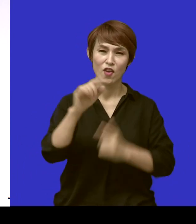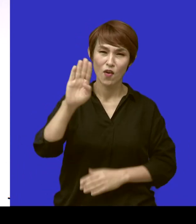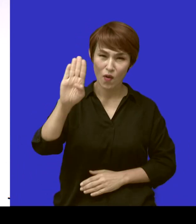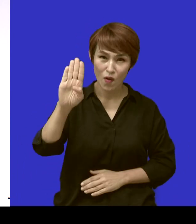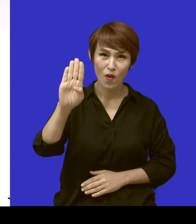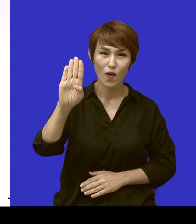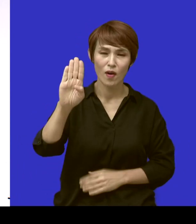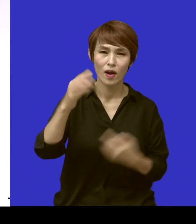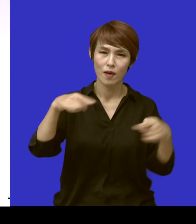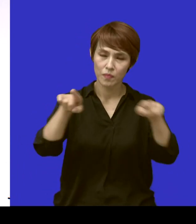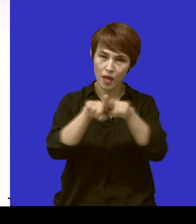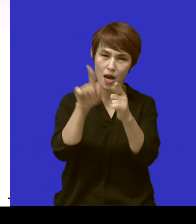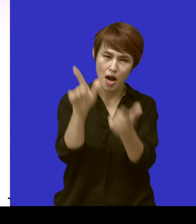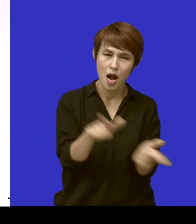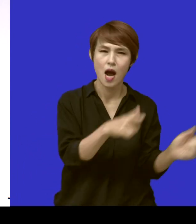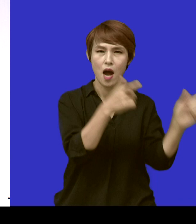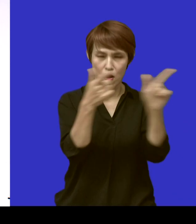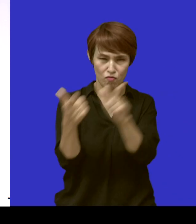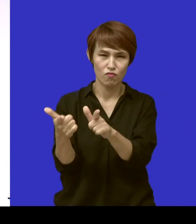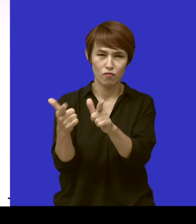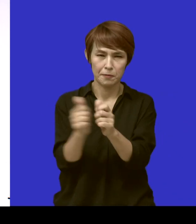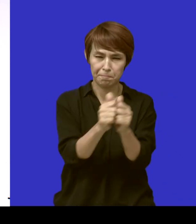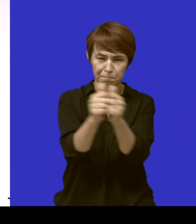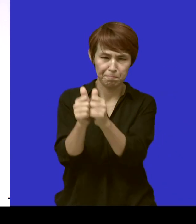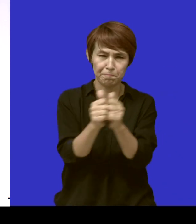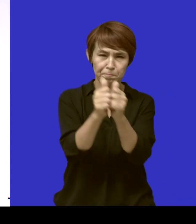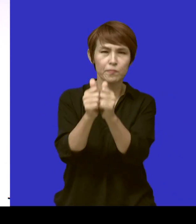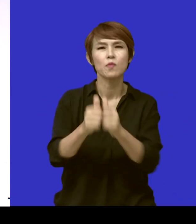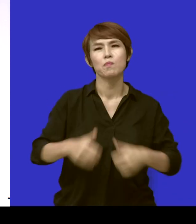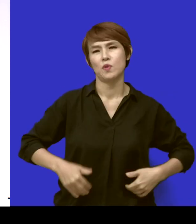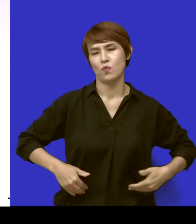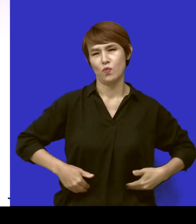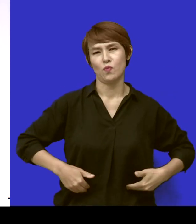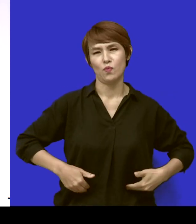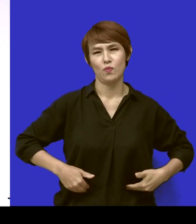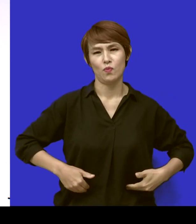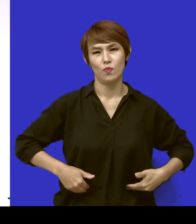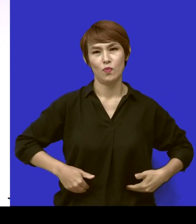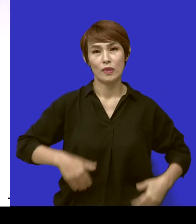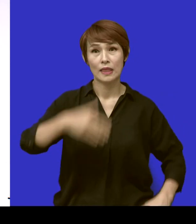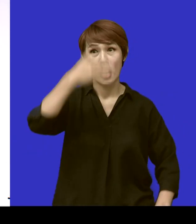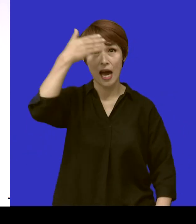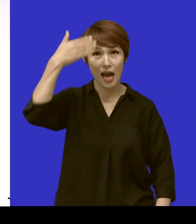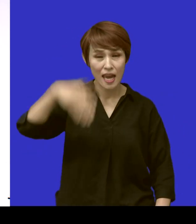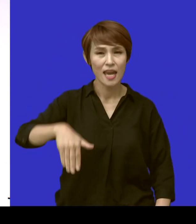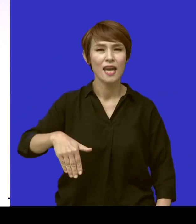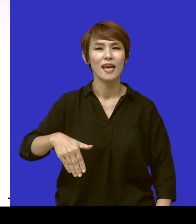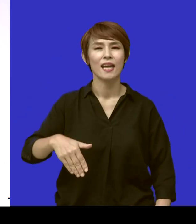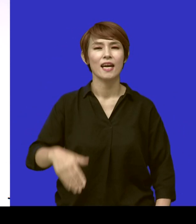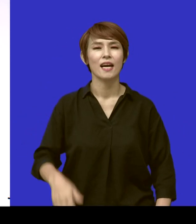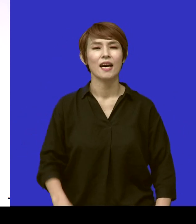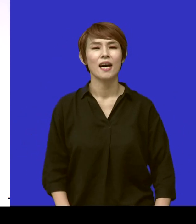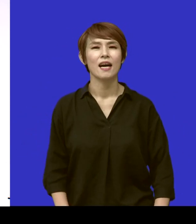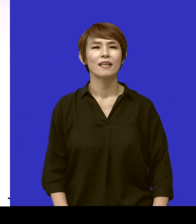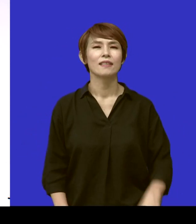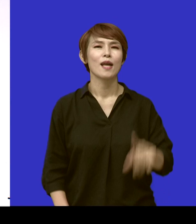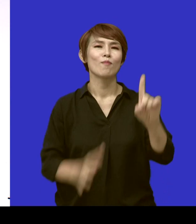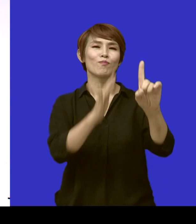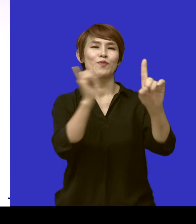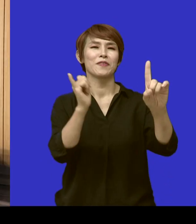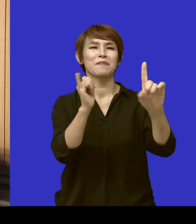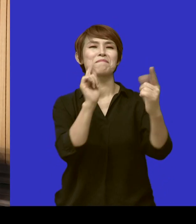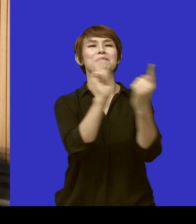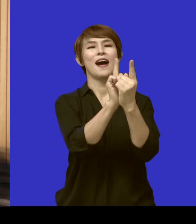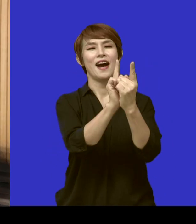같이 하루의 시간을 함께 해줘야 되고 다행히 좋은 집사님을